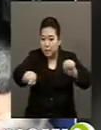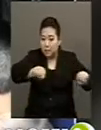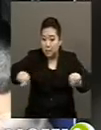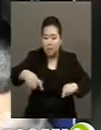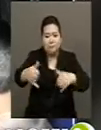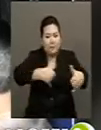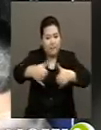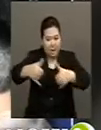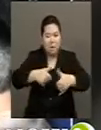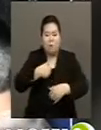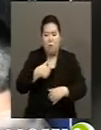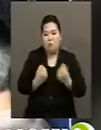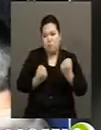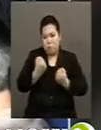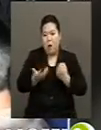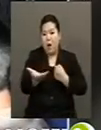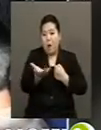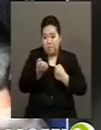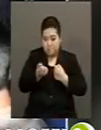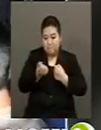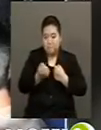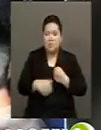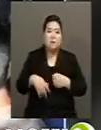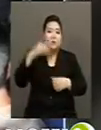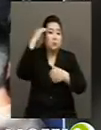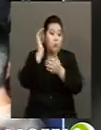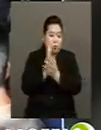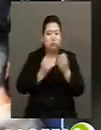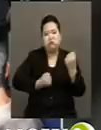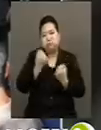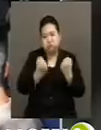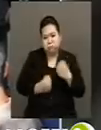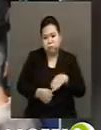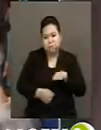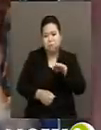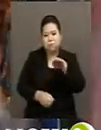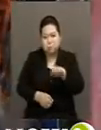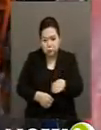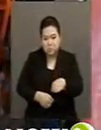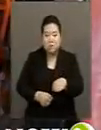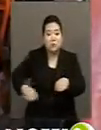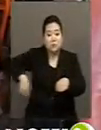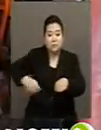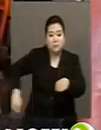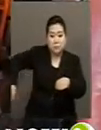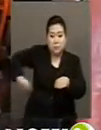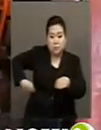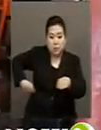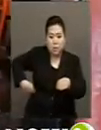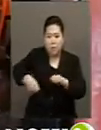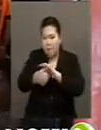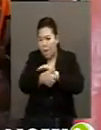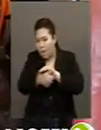พูชาว่าเดี๋ยวจะไปรับแล้วพอตำรวจเอารถไปถึงเนี่ยนะฮะปรากฏว่าแรงงานชาวกัมพูชาที่หลบ